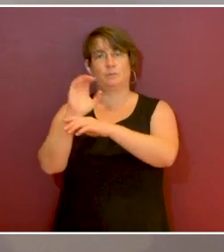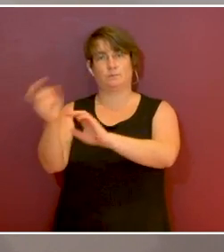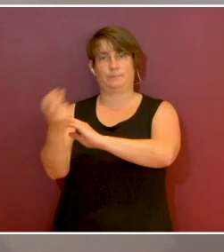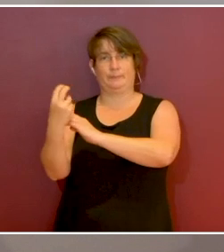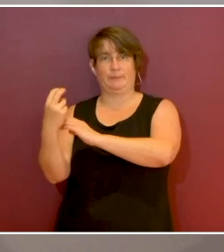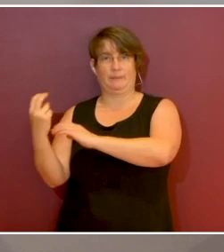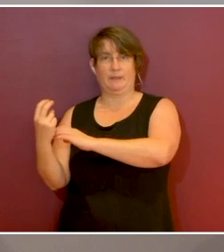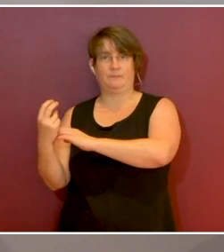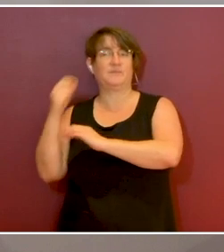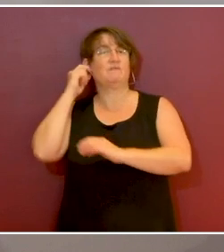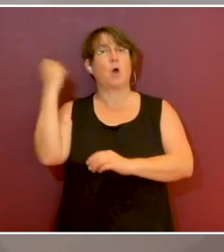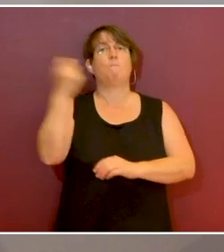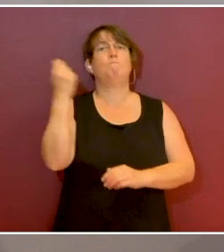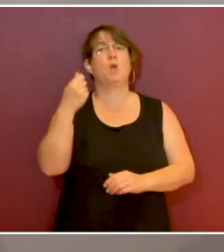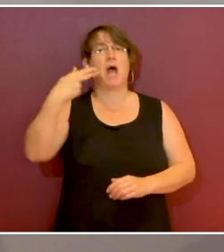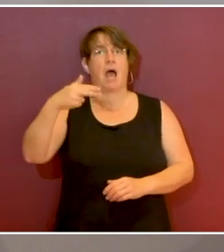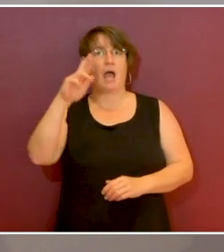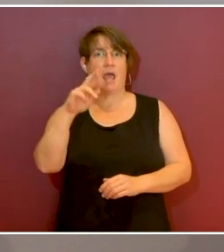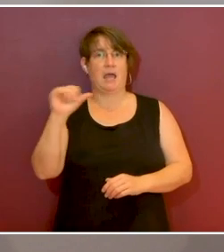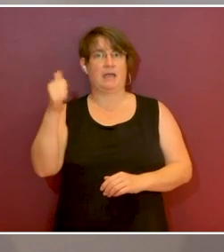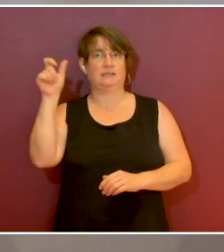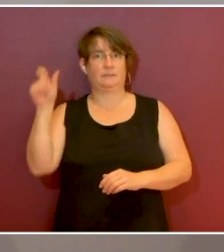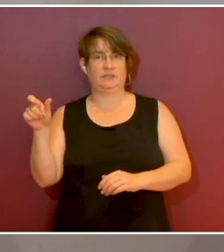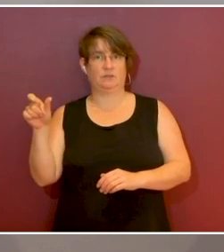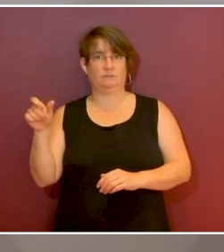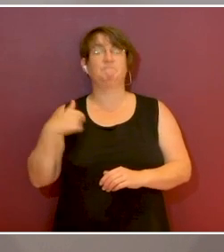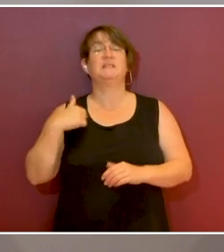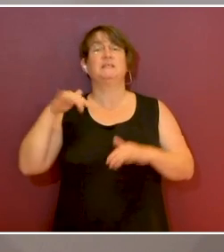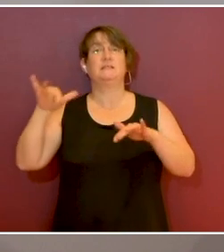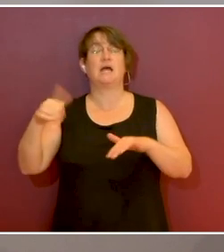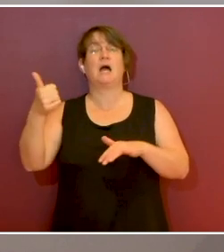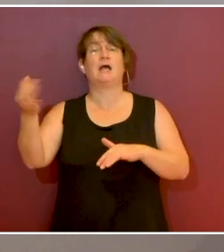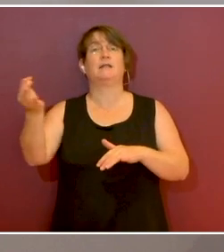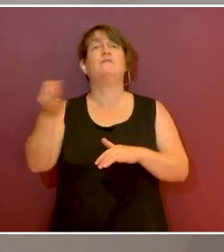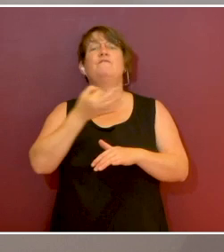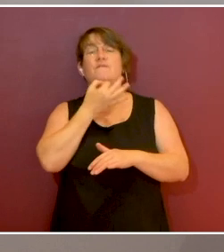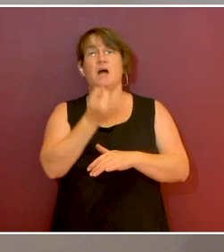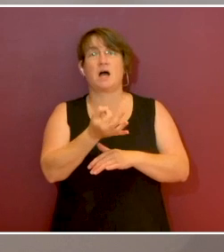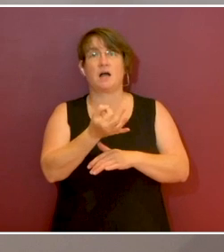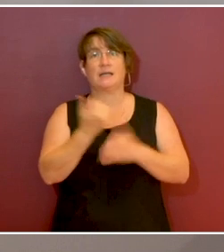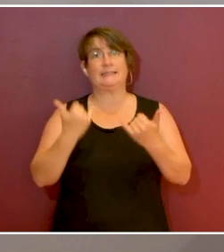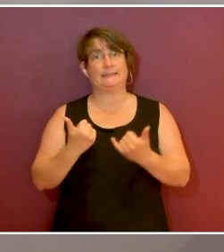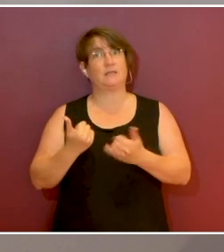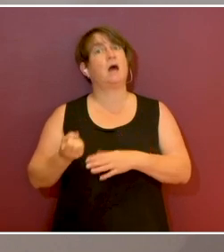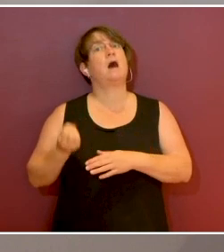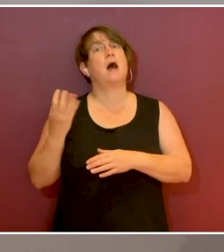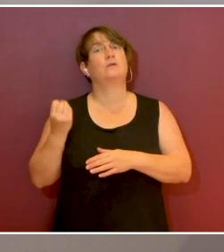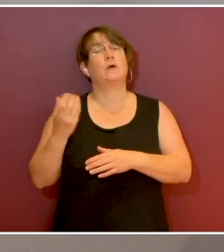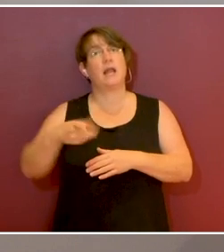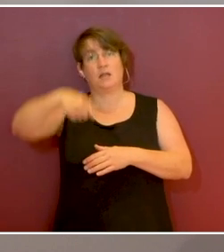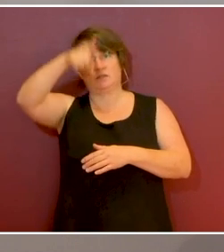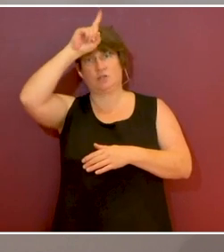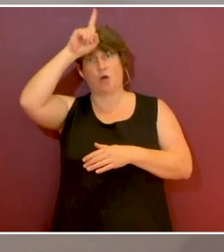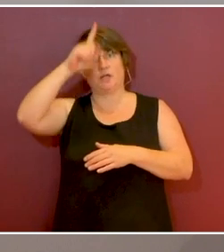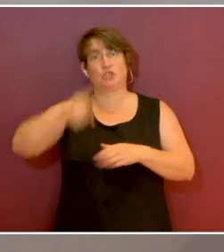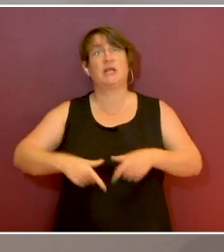Erste. Frau Müller, bitte. Ja, ich hätte eine Frage, weil es ja aktuell quasi vom Deutschen Kita-Verband die Forderungen gibt